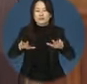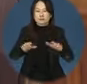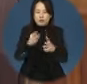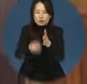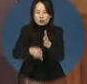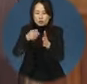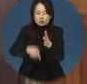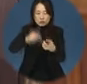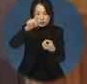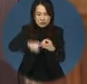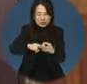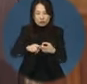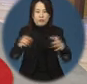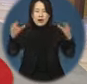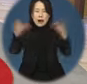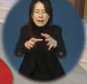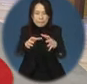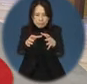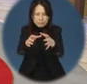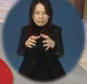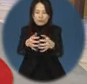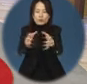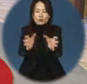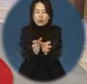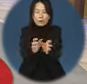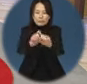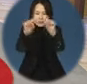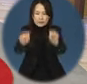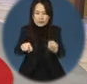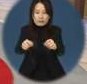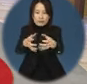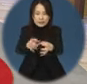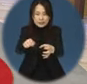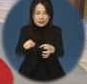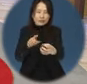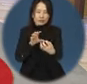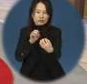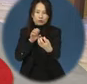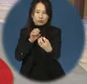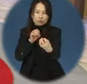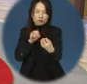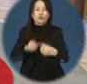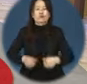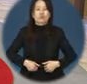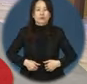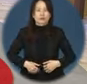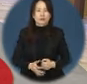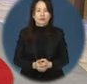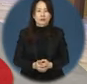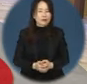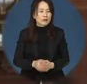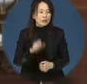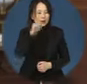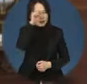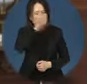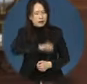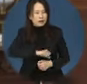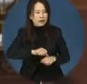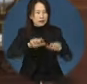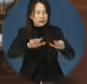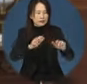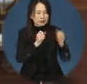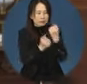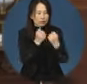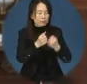때문에 훨씬 효율적이 될 수 있는 거죠 아 이번에 니까 지방자치법 전년 개정에서 지금 쭉 설명 말씀을 들으니까 주민이